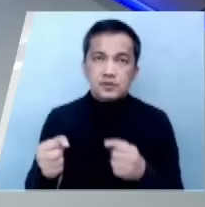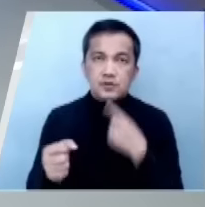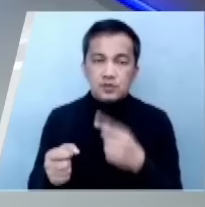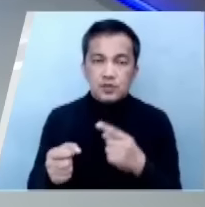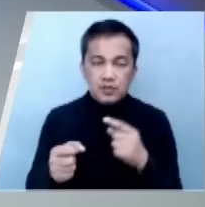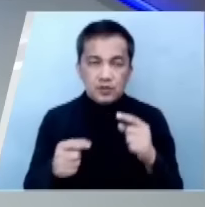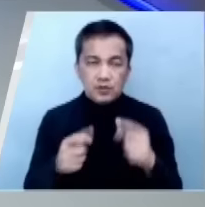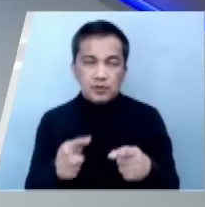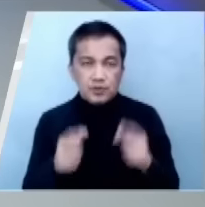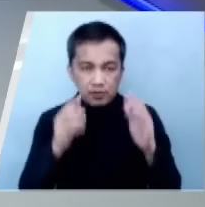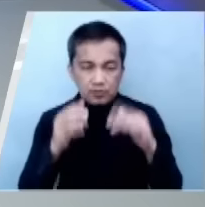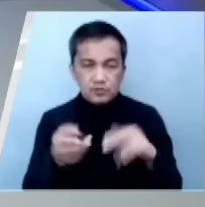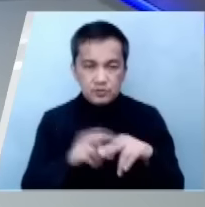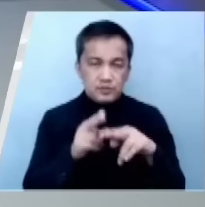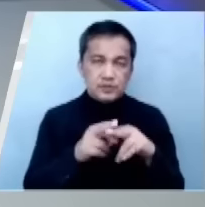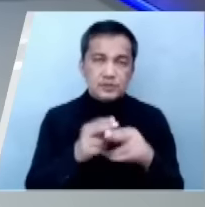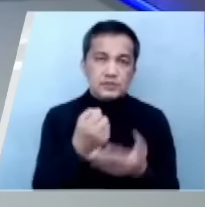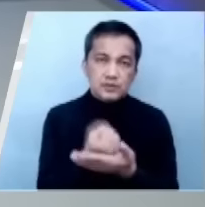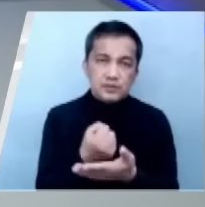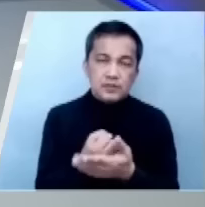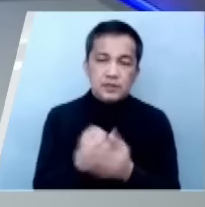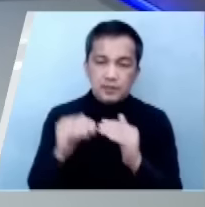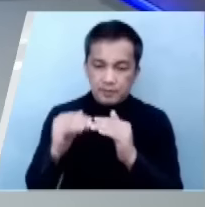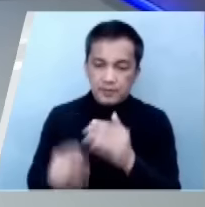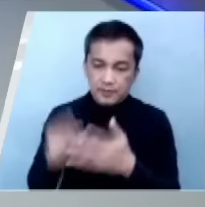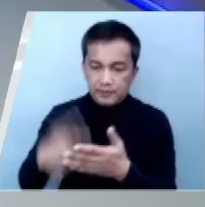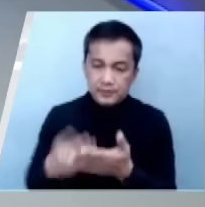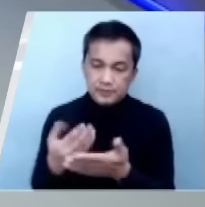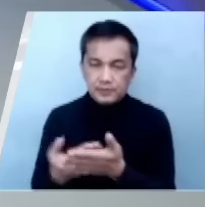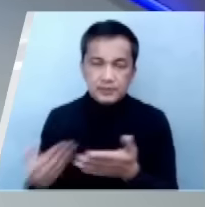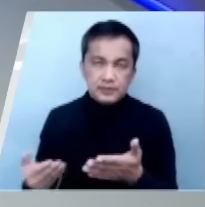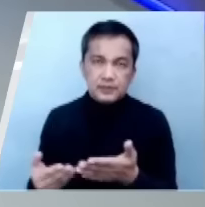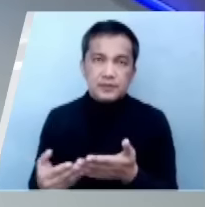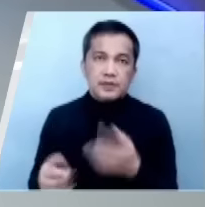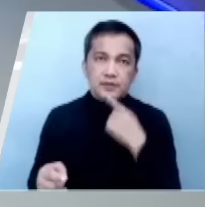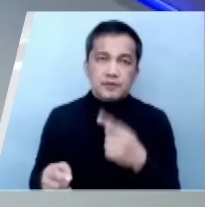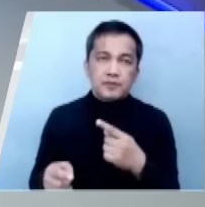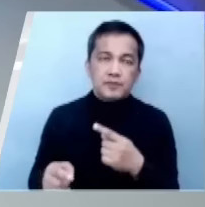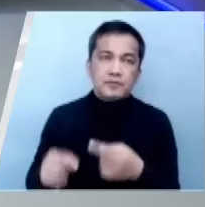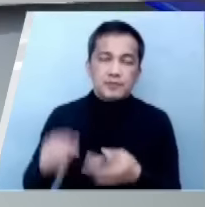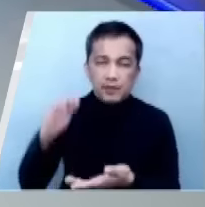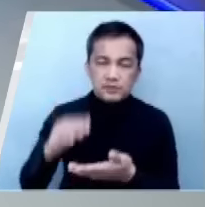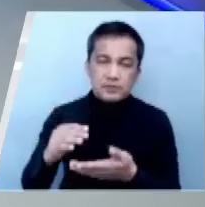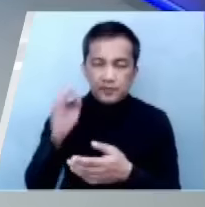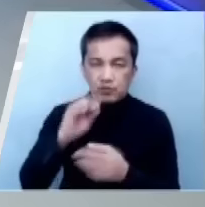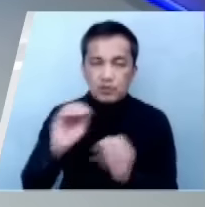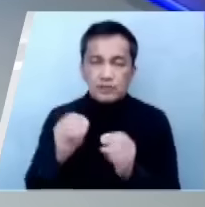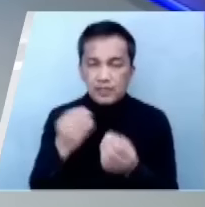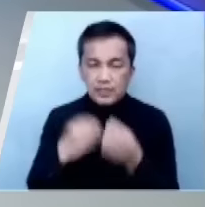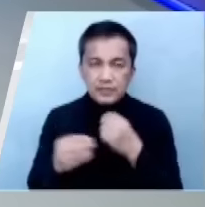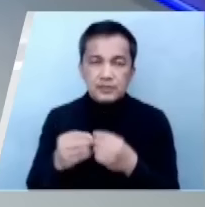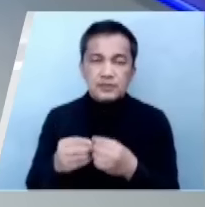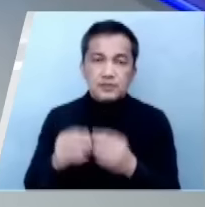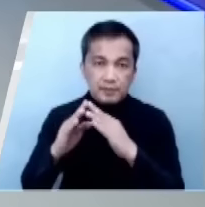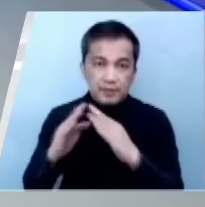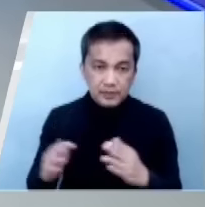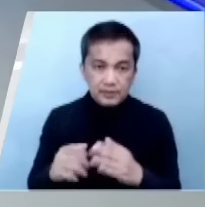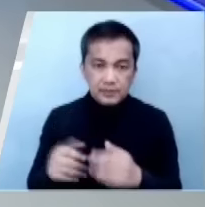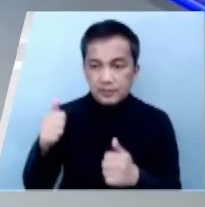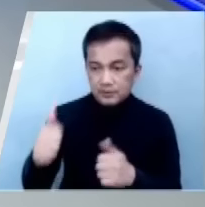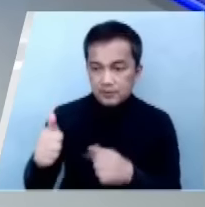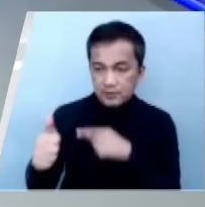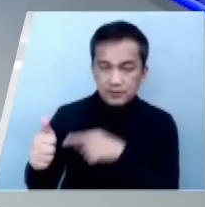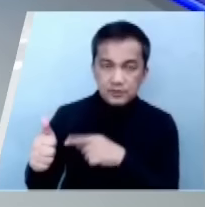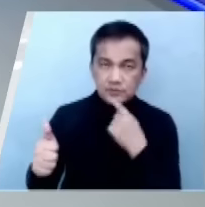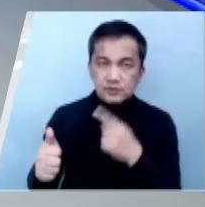pagpapababa ng presyo ng bilihin at pagbawas sa mga Pilipinong walang makain o matirhan. thumbs up naman para sa netizen na ito na ang